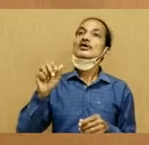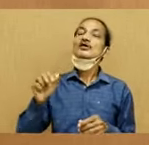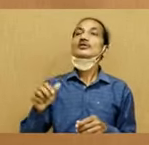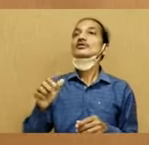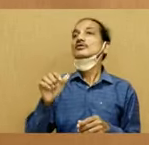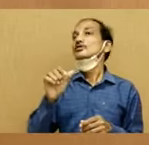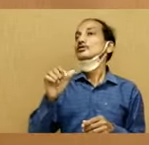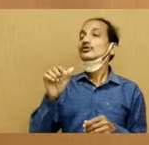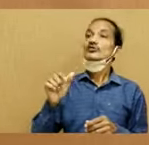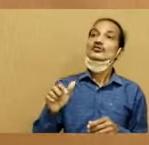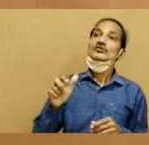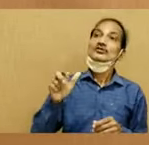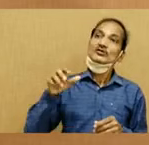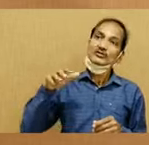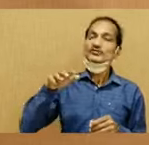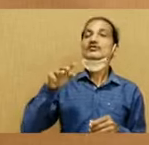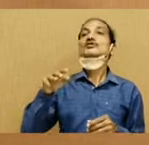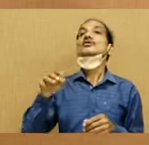20,08,164।